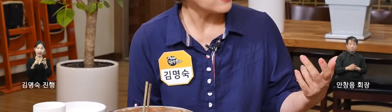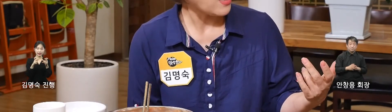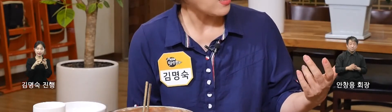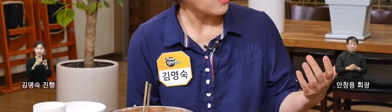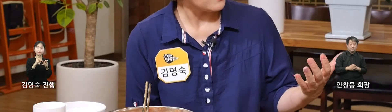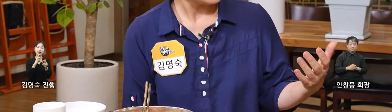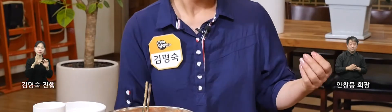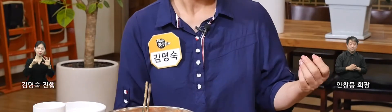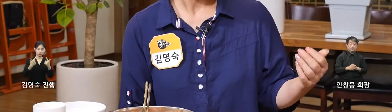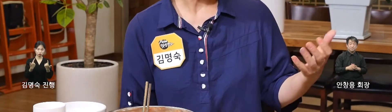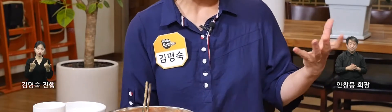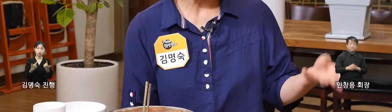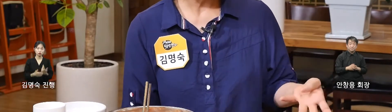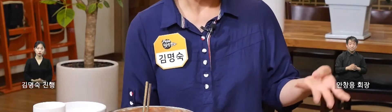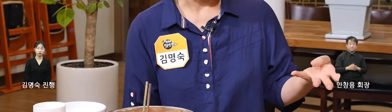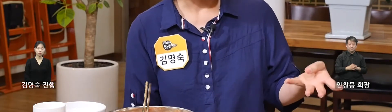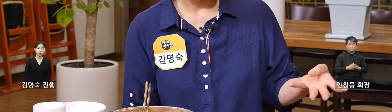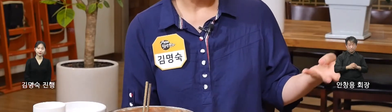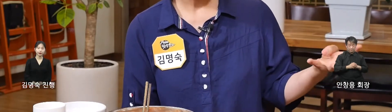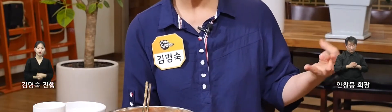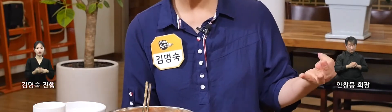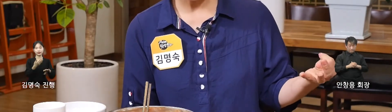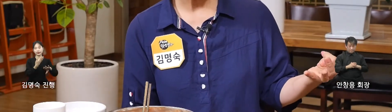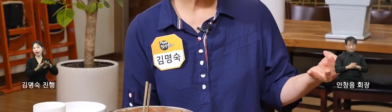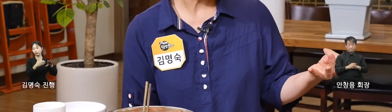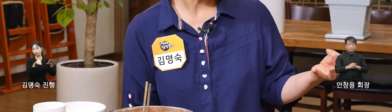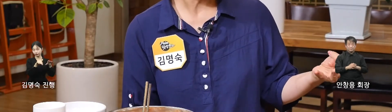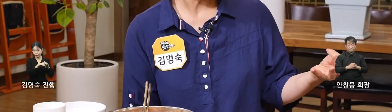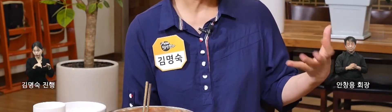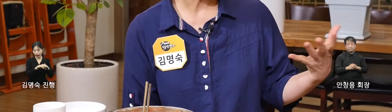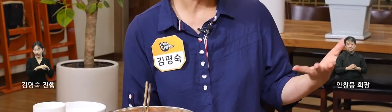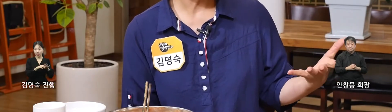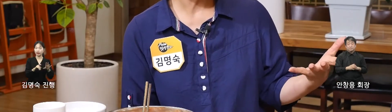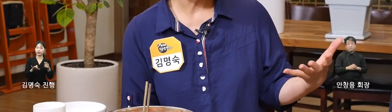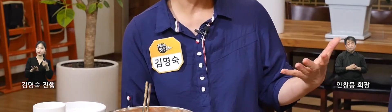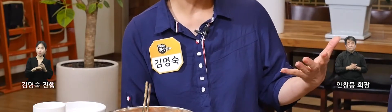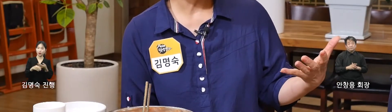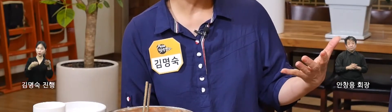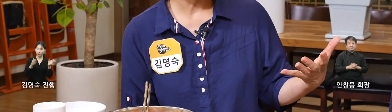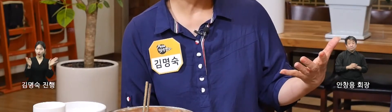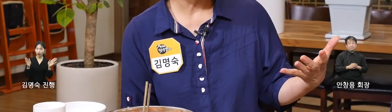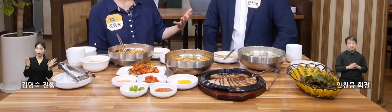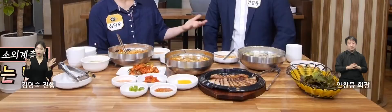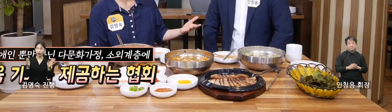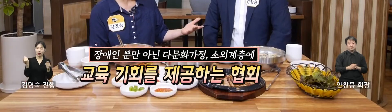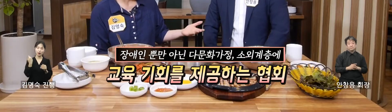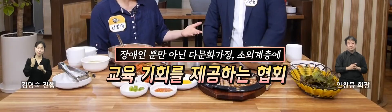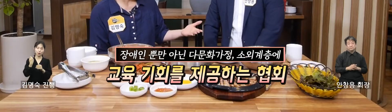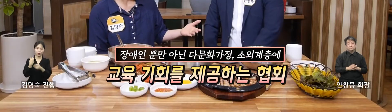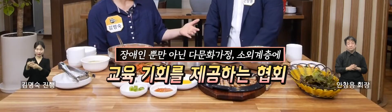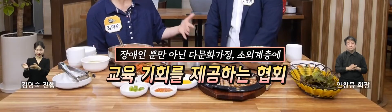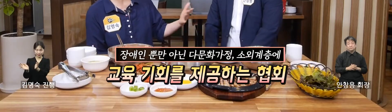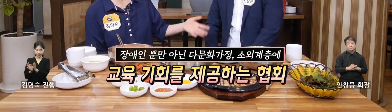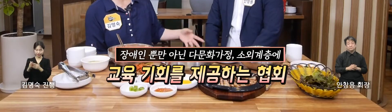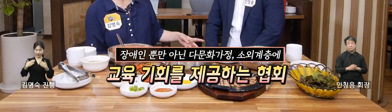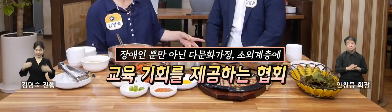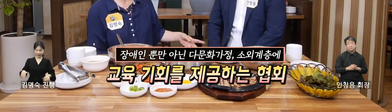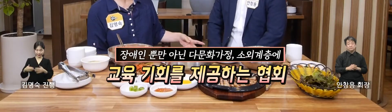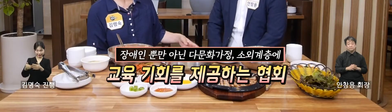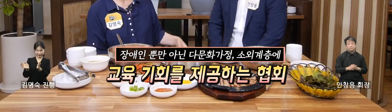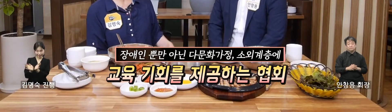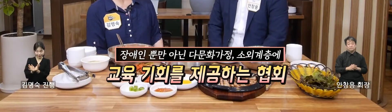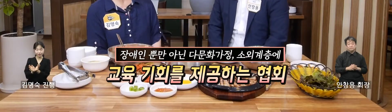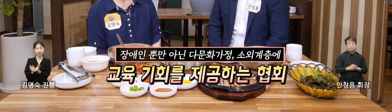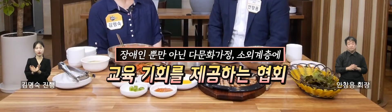장애인들만이 아니라, 네. 뭐 다문화, 뭐 소외계층들한테도 그런 교육을 좀, 교육